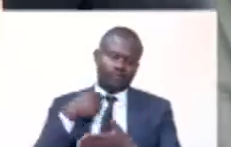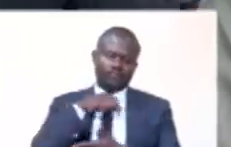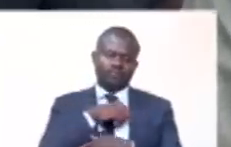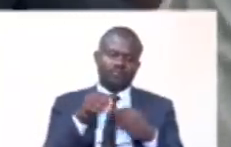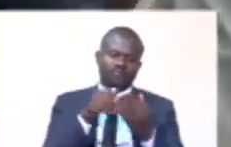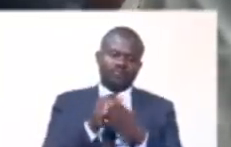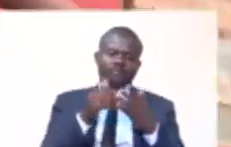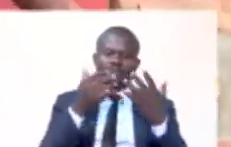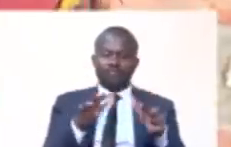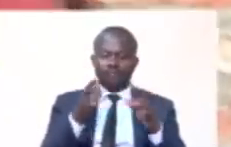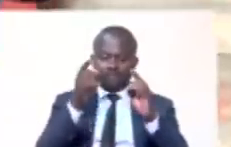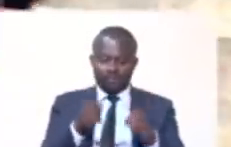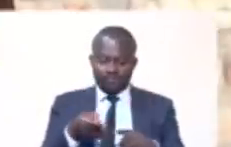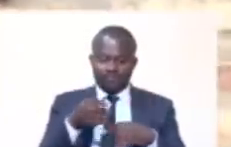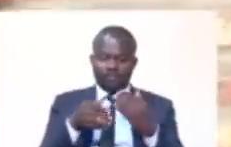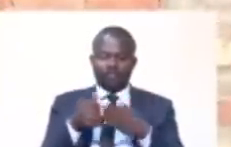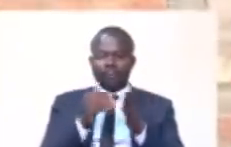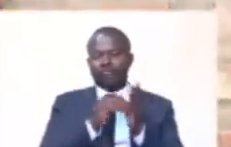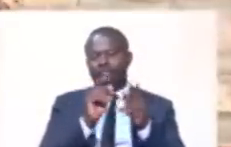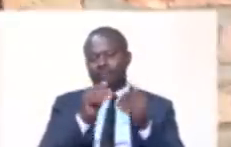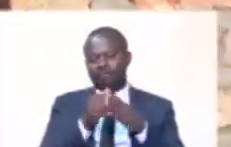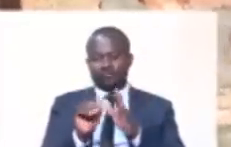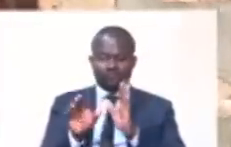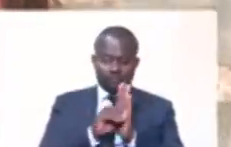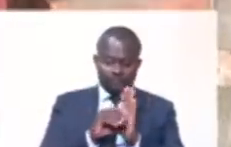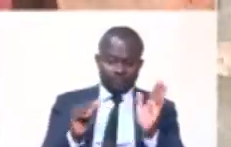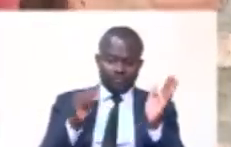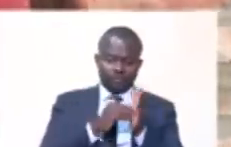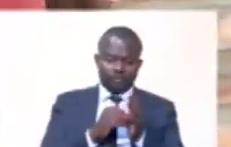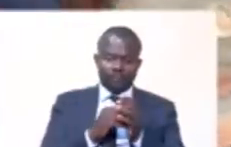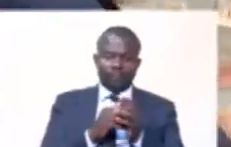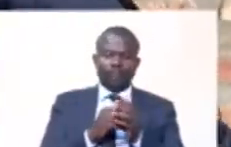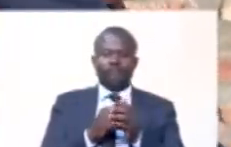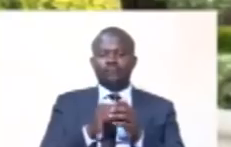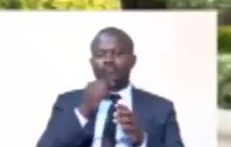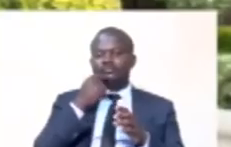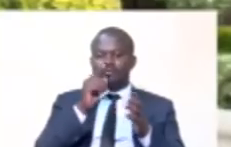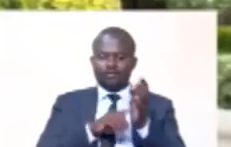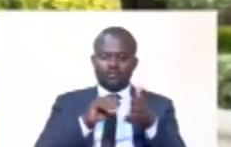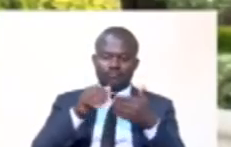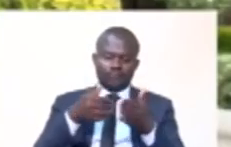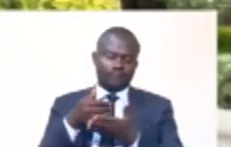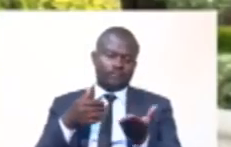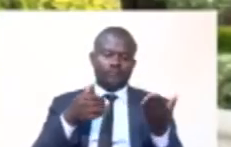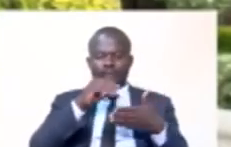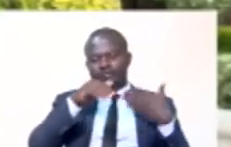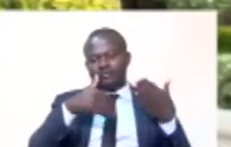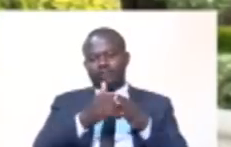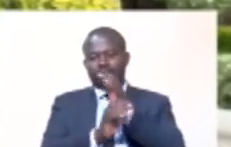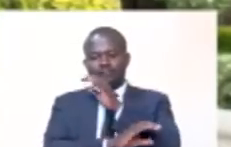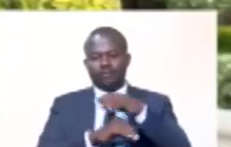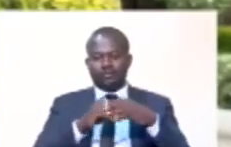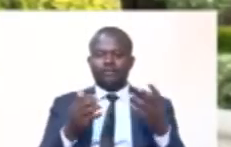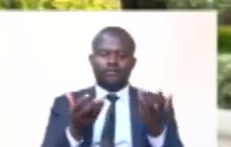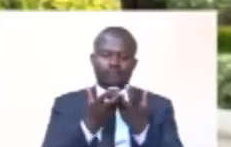yuko nabo bazaba bafite aho bageze nabandi bazabareberaho ikindi rero gikomeye nuko biri muri gahunda z'igihugu zijyanye no